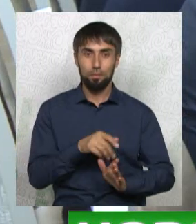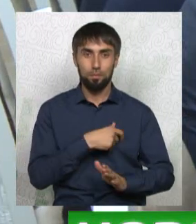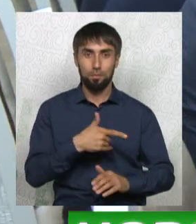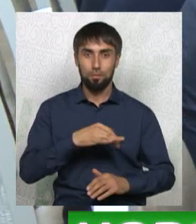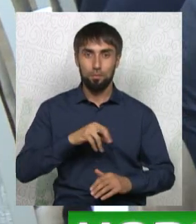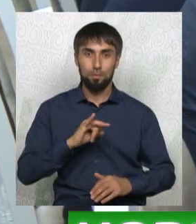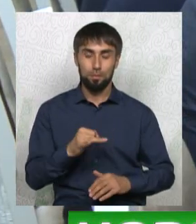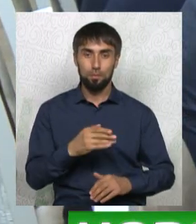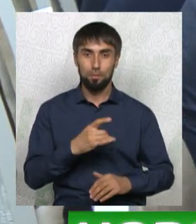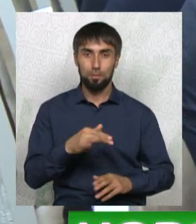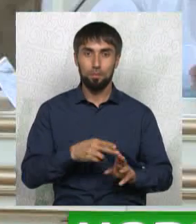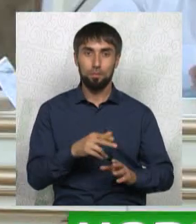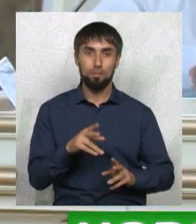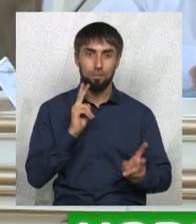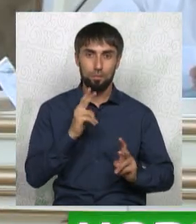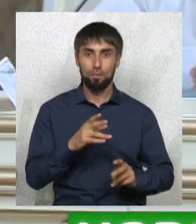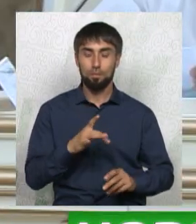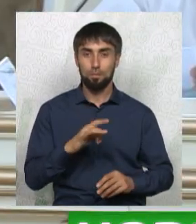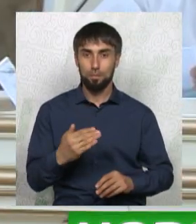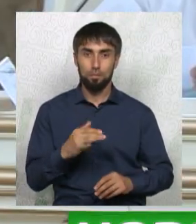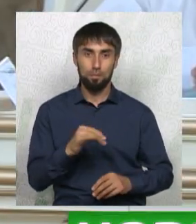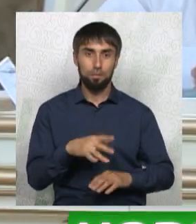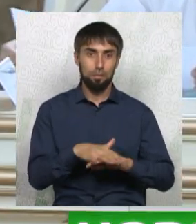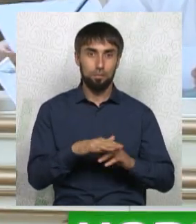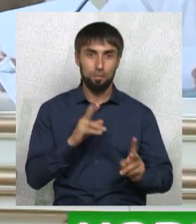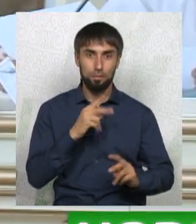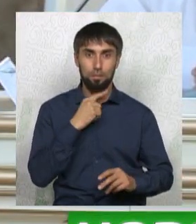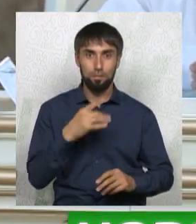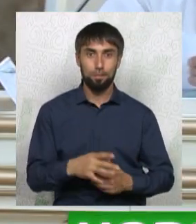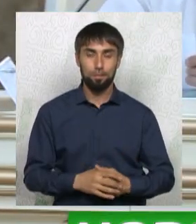госдумы федерального собрания российской федерации и народного собрания ингушетия